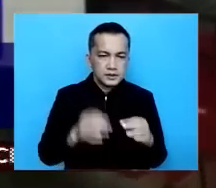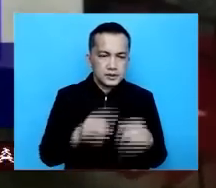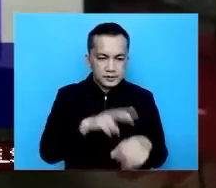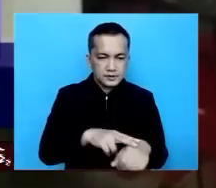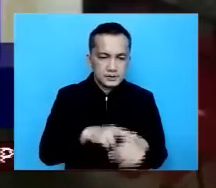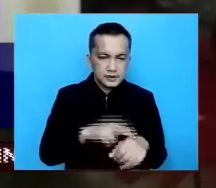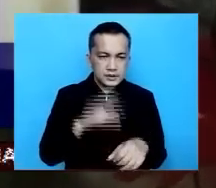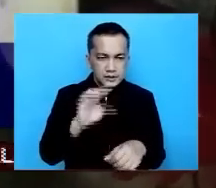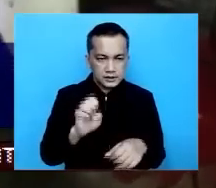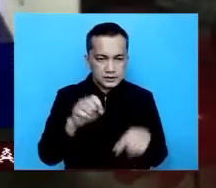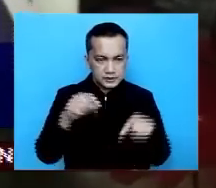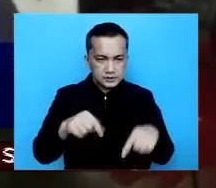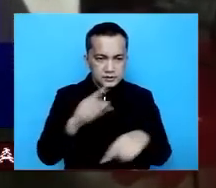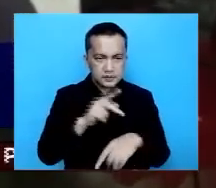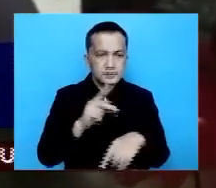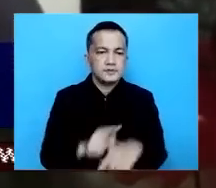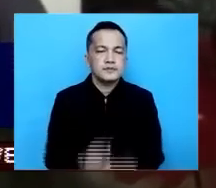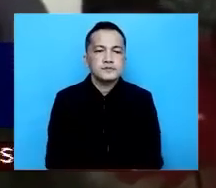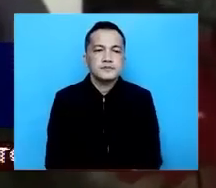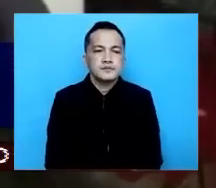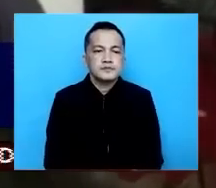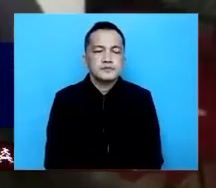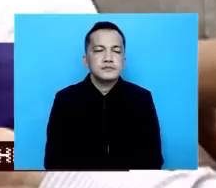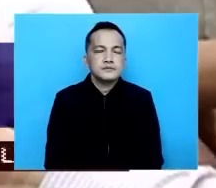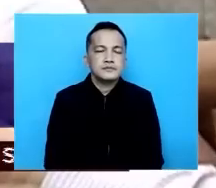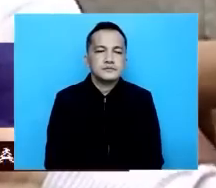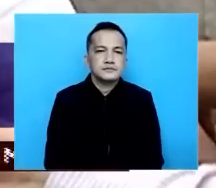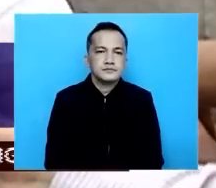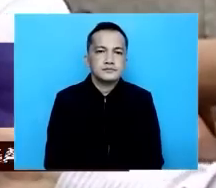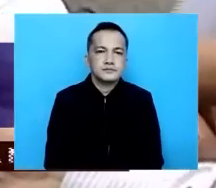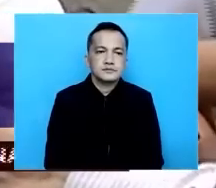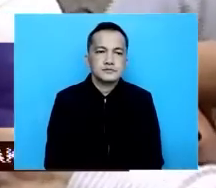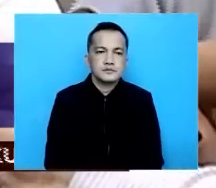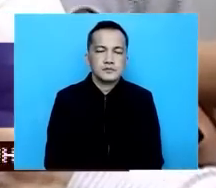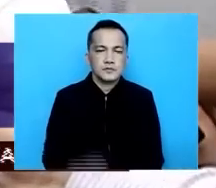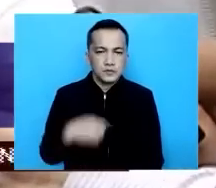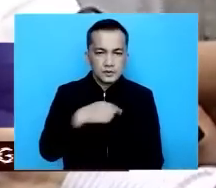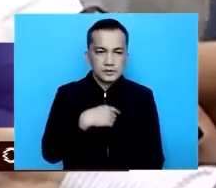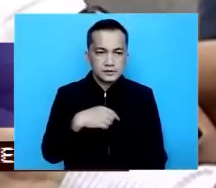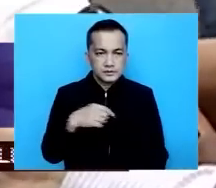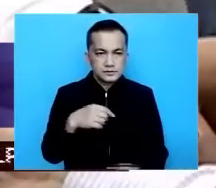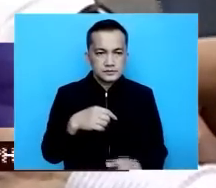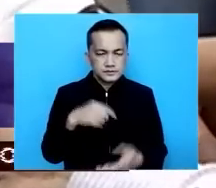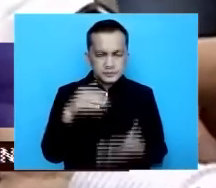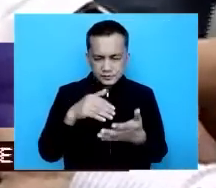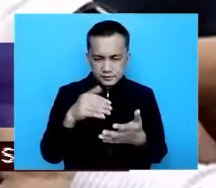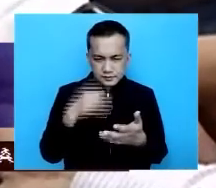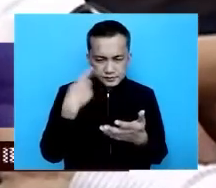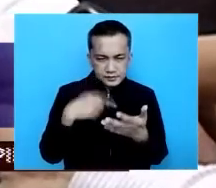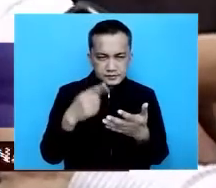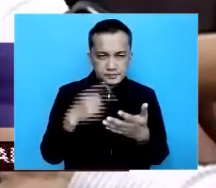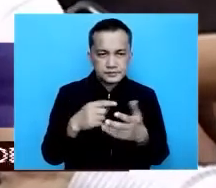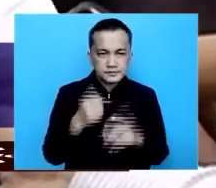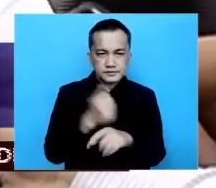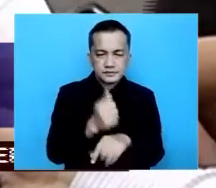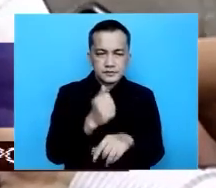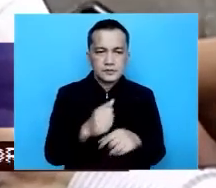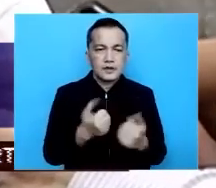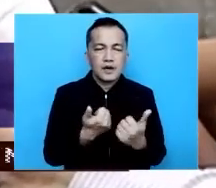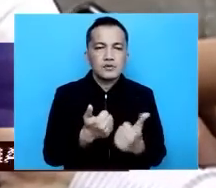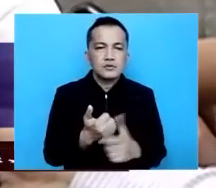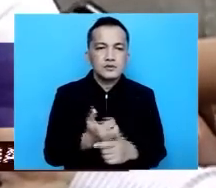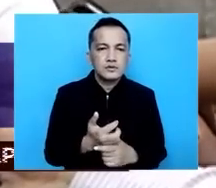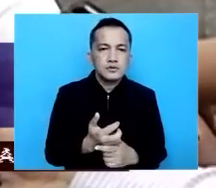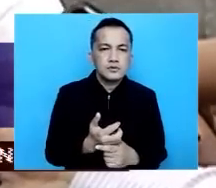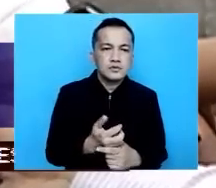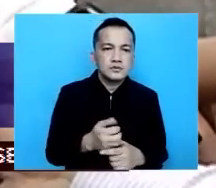silang kaso dito sa Pilipinas. We are studying the allegations and how serious they are so that we will not be disregarding any